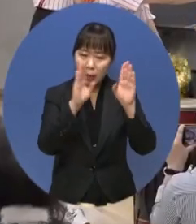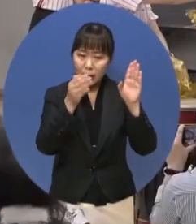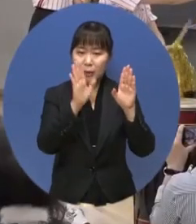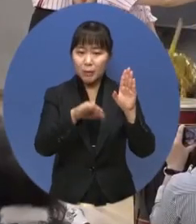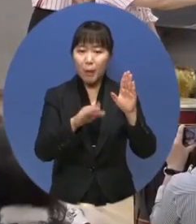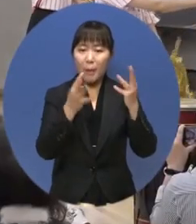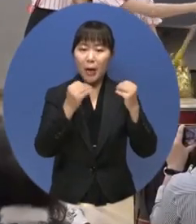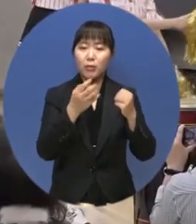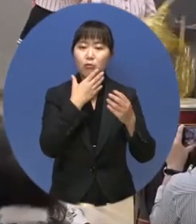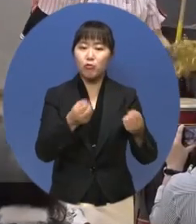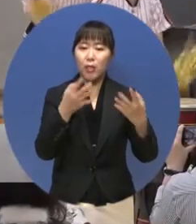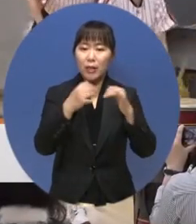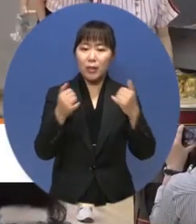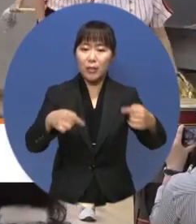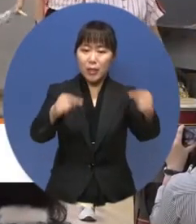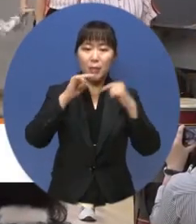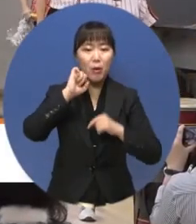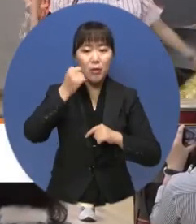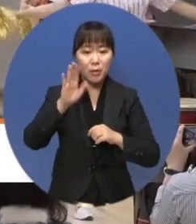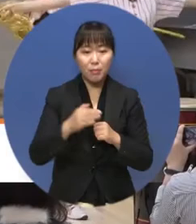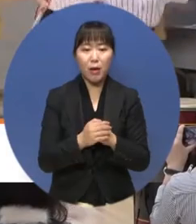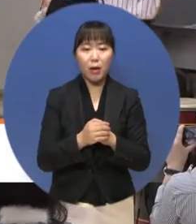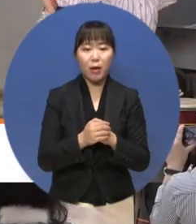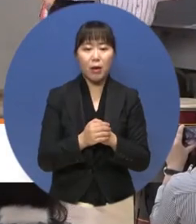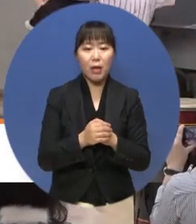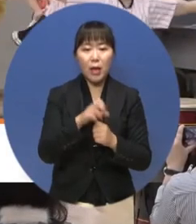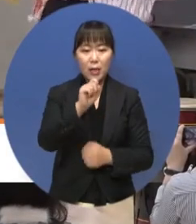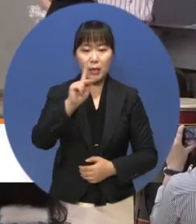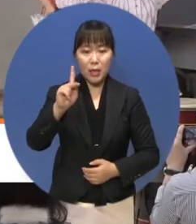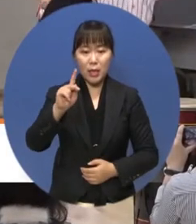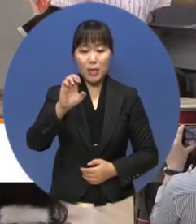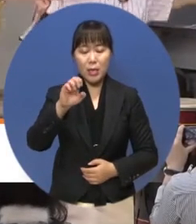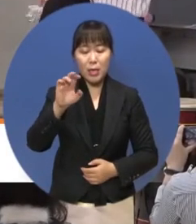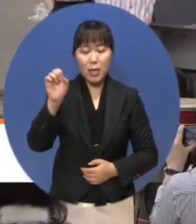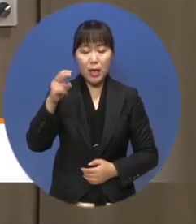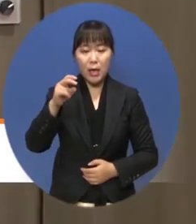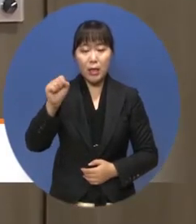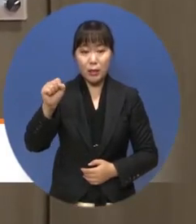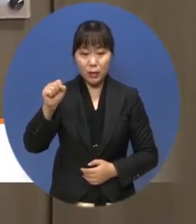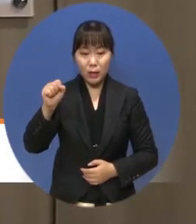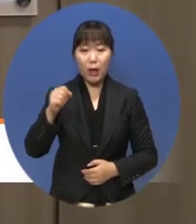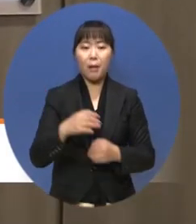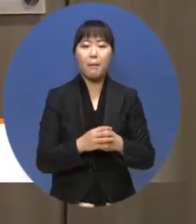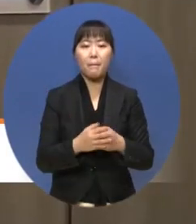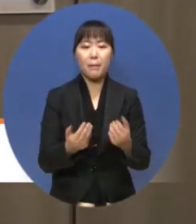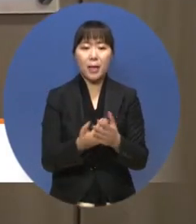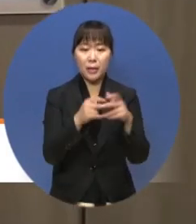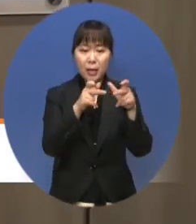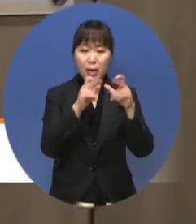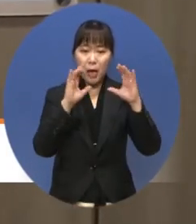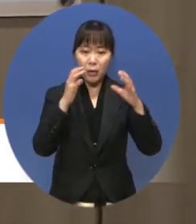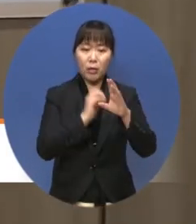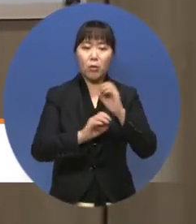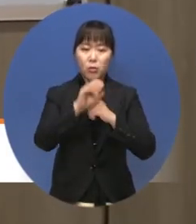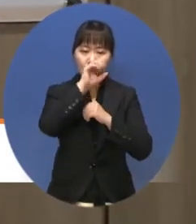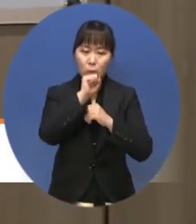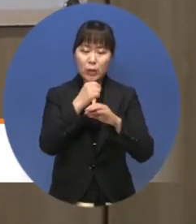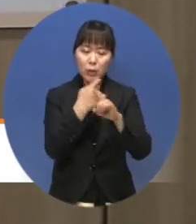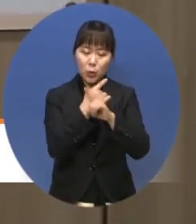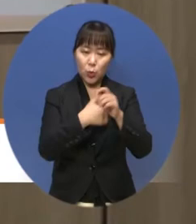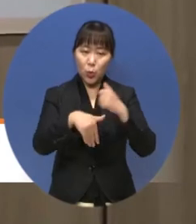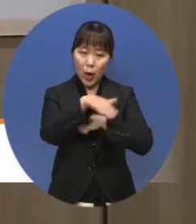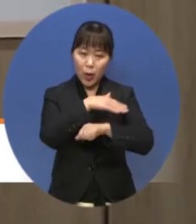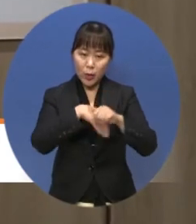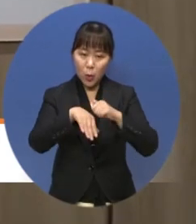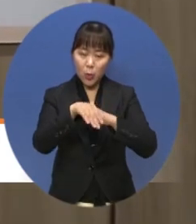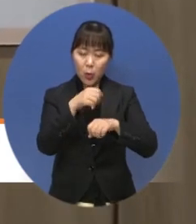축하 객들이 참석하지는 못했지만 주식이 4 sk ens 가 발달장애 아동들의 태어나 은 치료